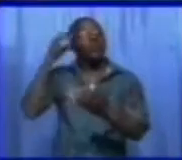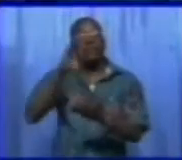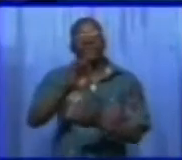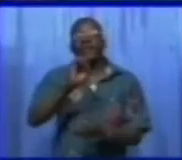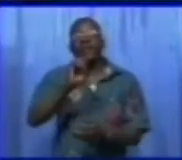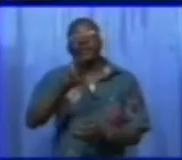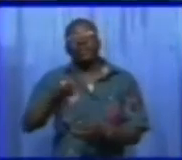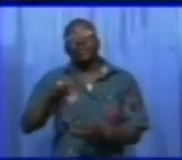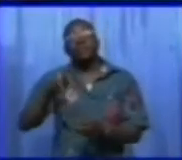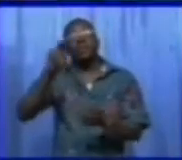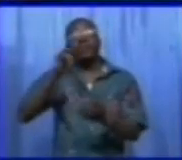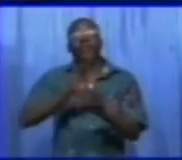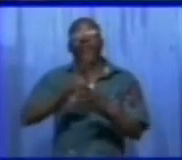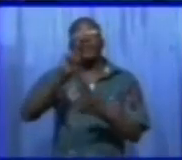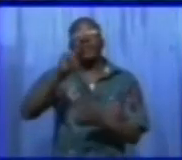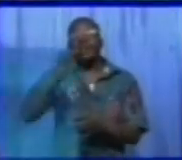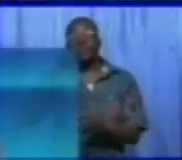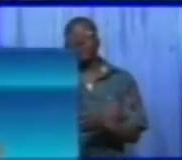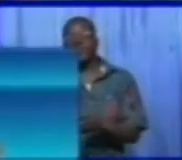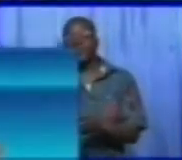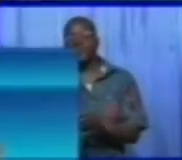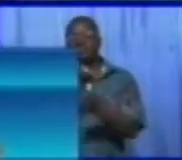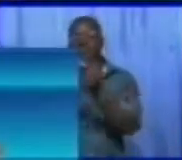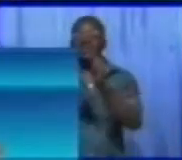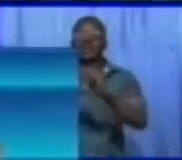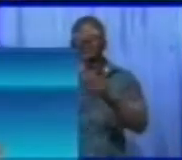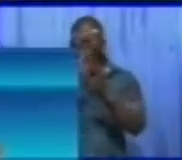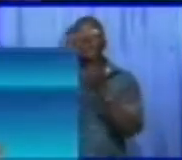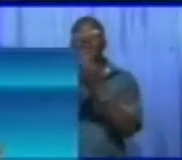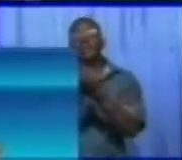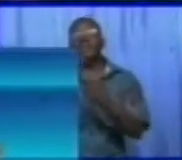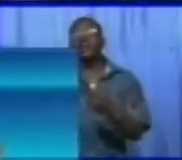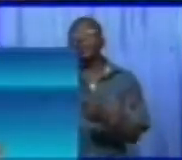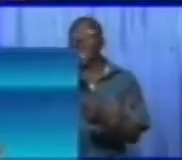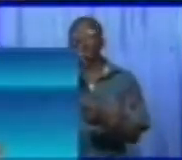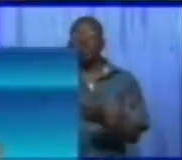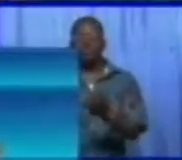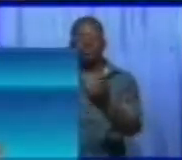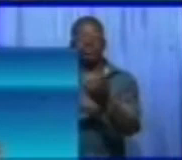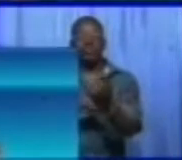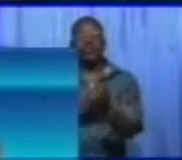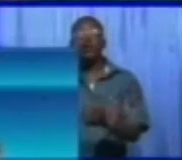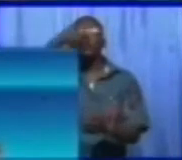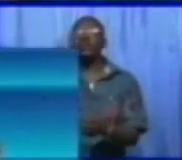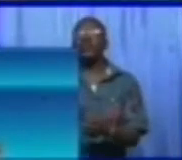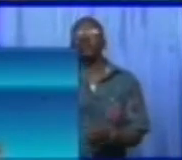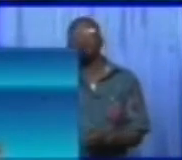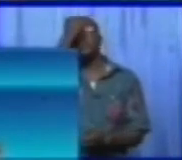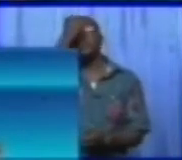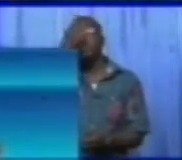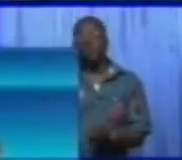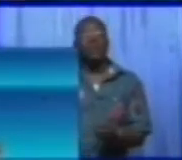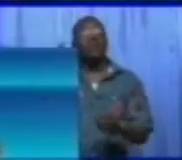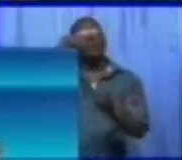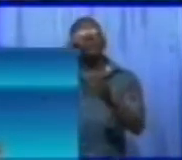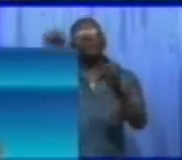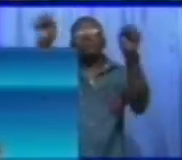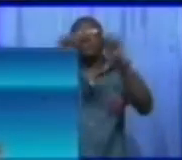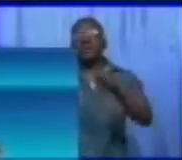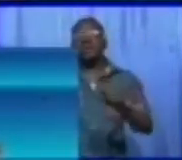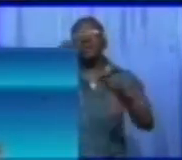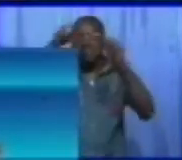du changement climatique qui sont des phénomènes nouveaux et qu'il faut absolument qu'on comprenne les mécanismes pour